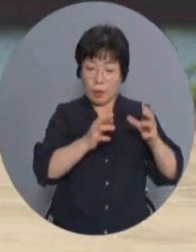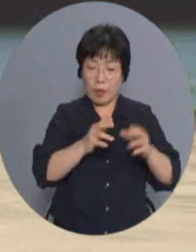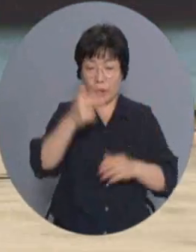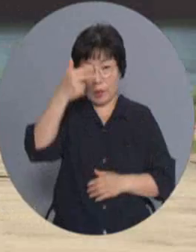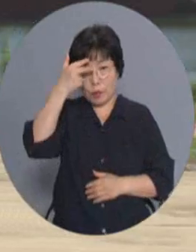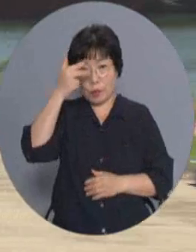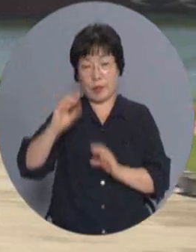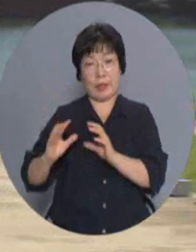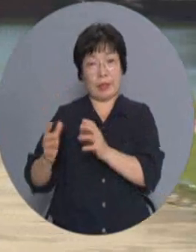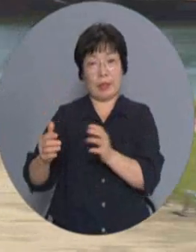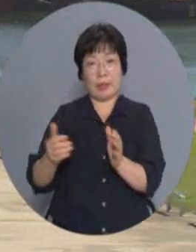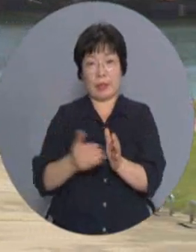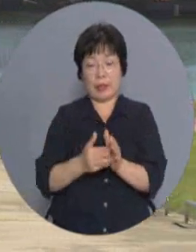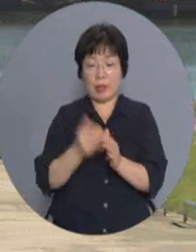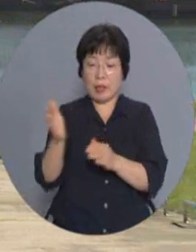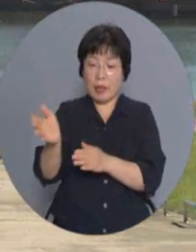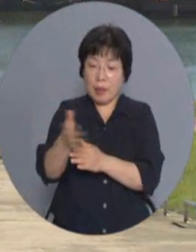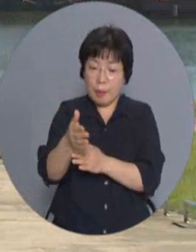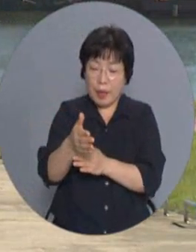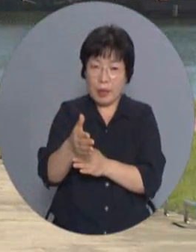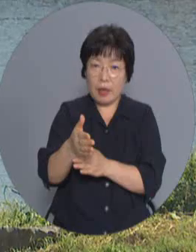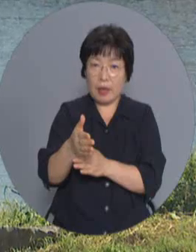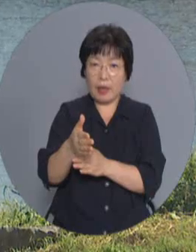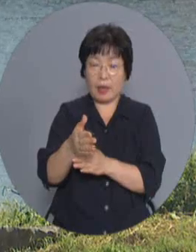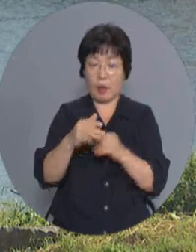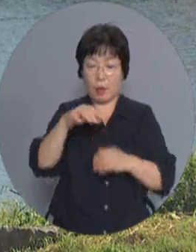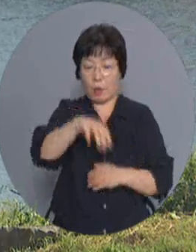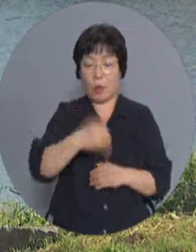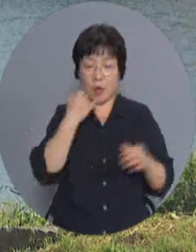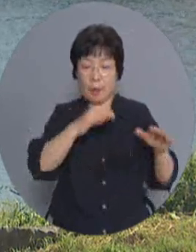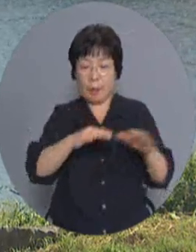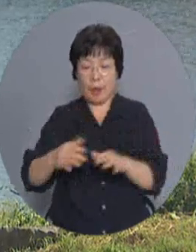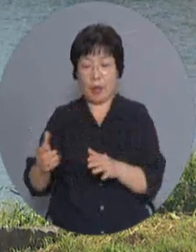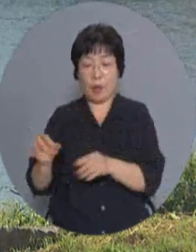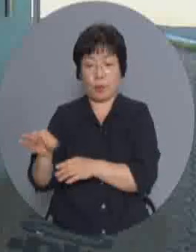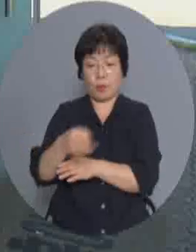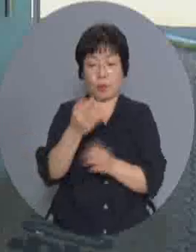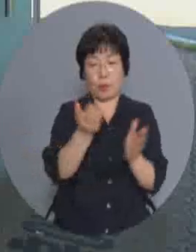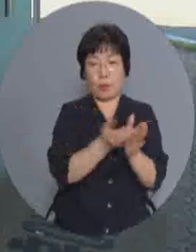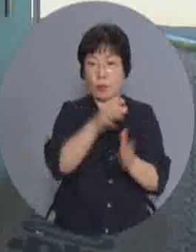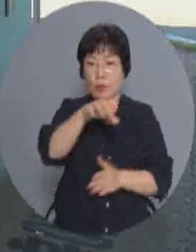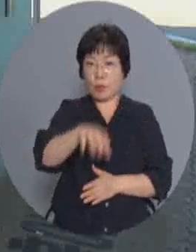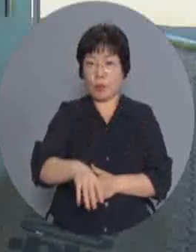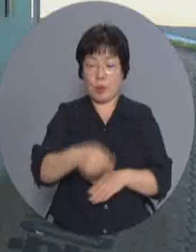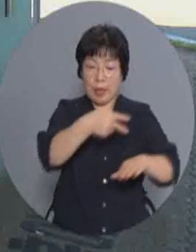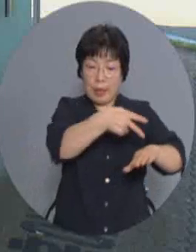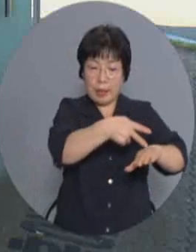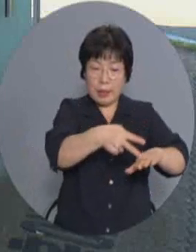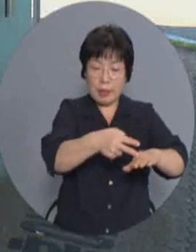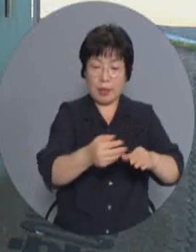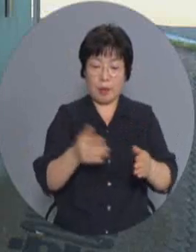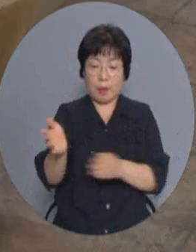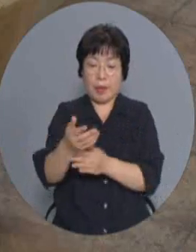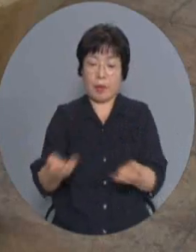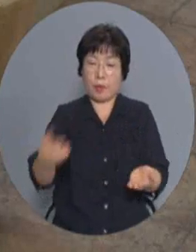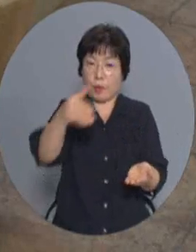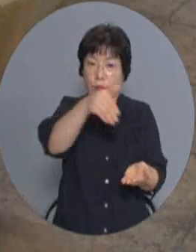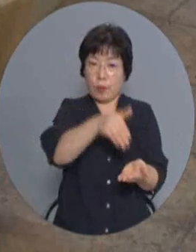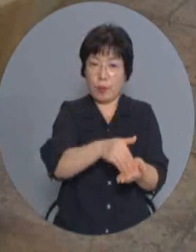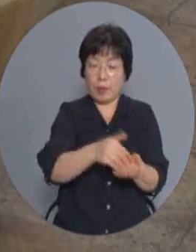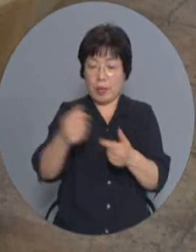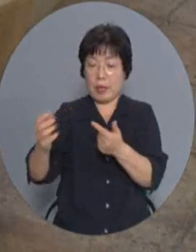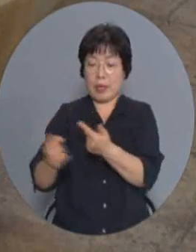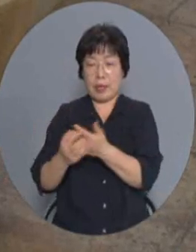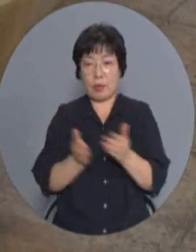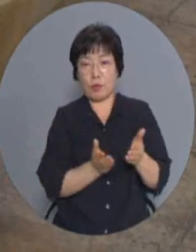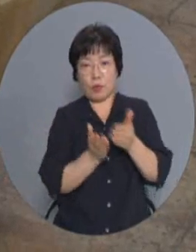고려에서부터 조선에 이르기까지 바다와 육지의 가교였던 나주 영산포. 당시 신안에서 홍어를 배에 싣고 나주